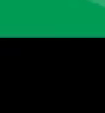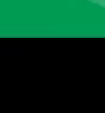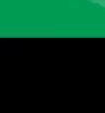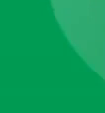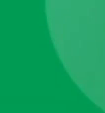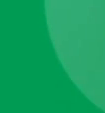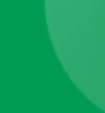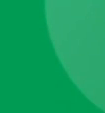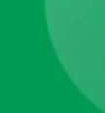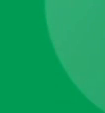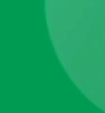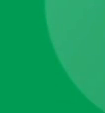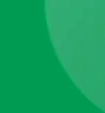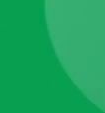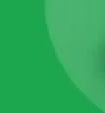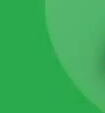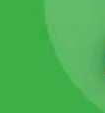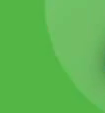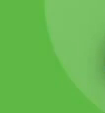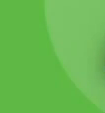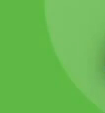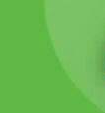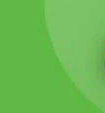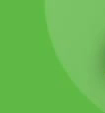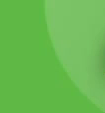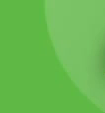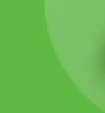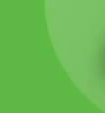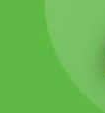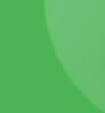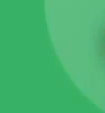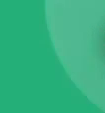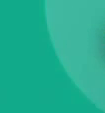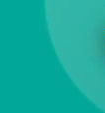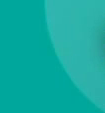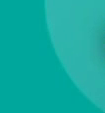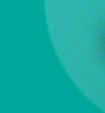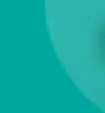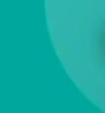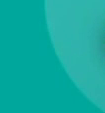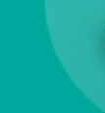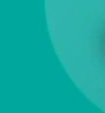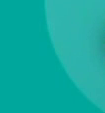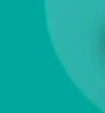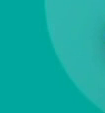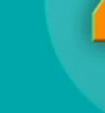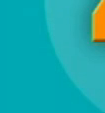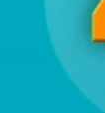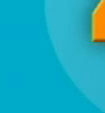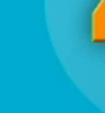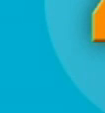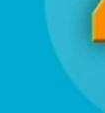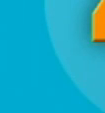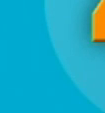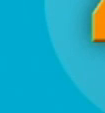parlimen pembangunan pendidikan Malaysia pendidikan tinggi 2015 hingga 2025 adalah kesinambungan kepada